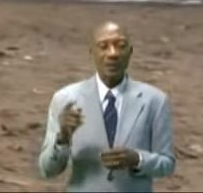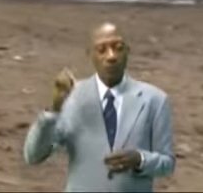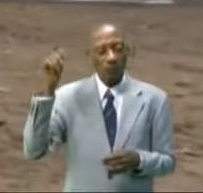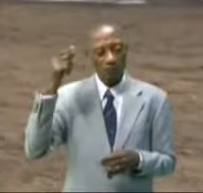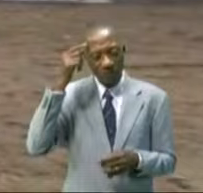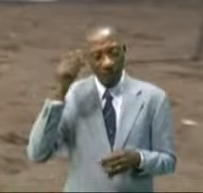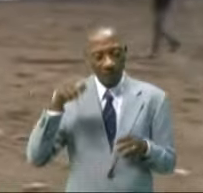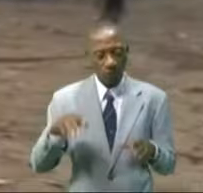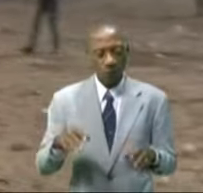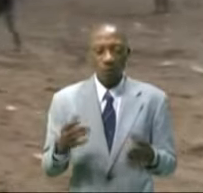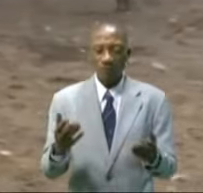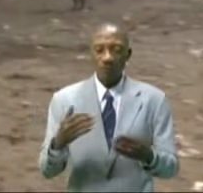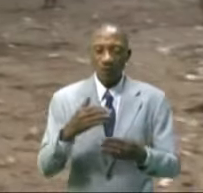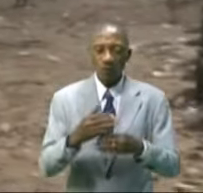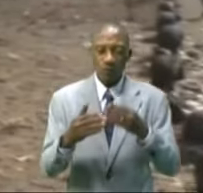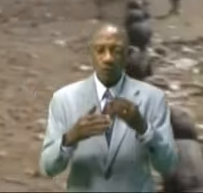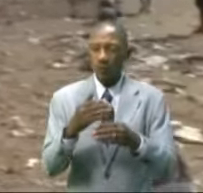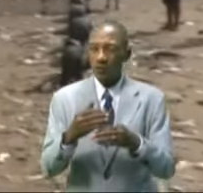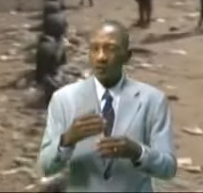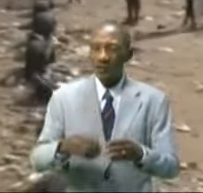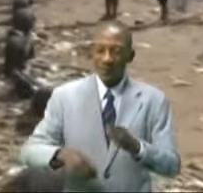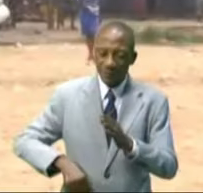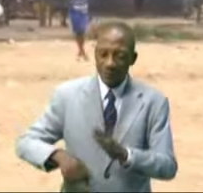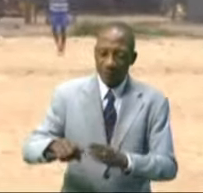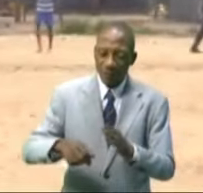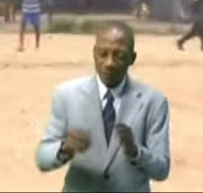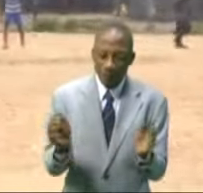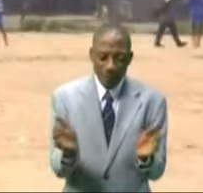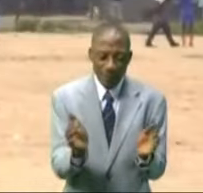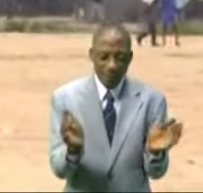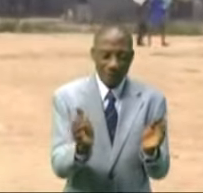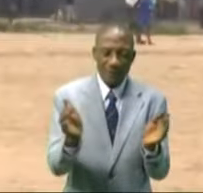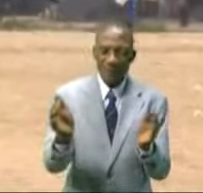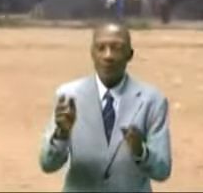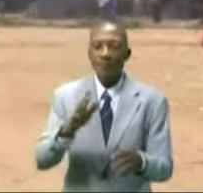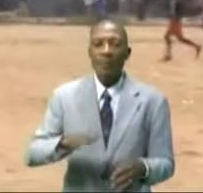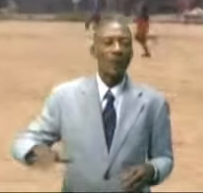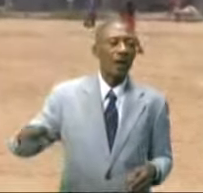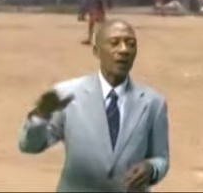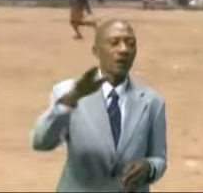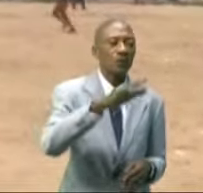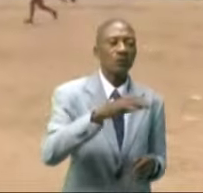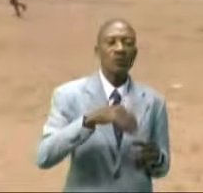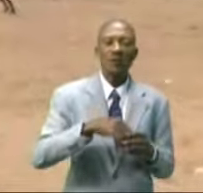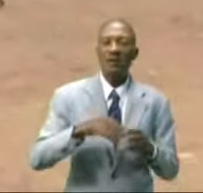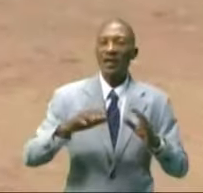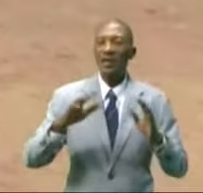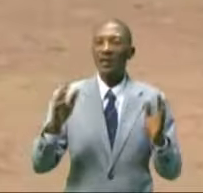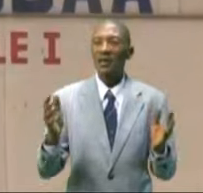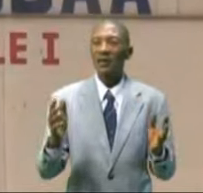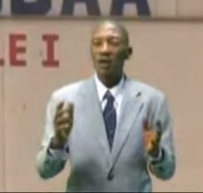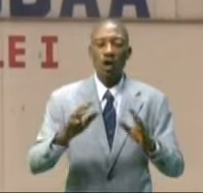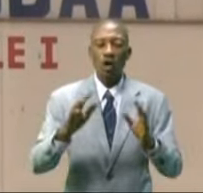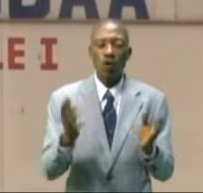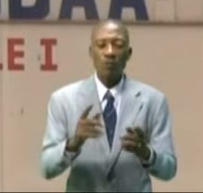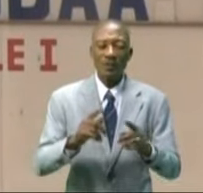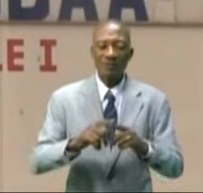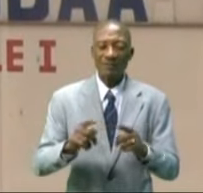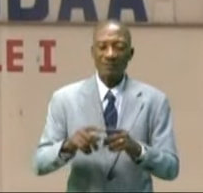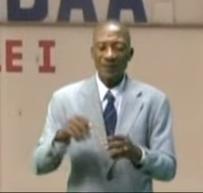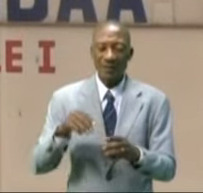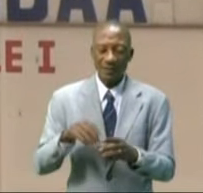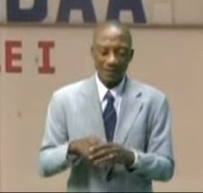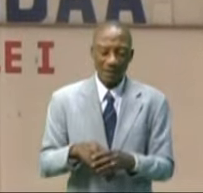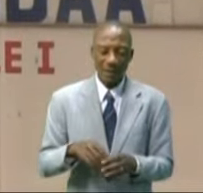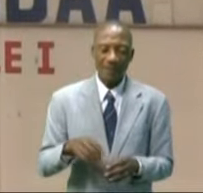sportives municipales dans certaines communes de Kinshasa avant de les dupliquer dans les provinces. L'école